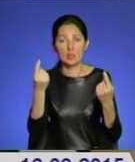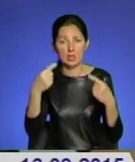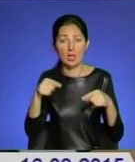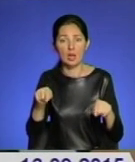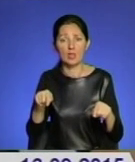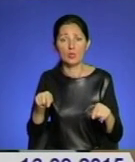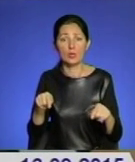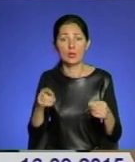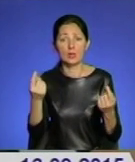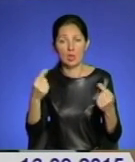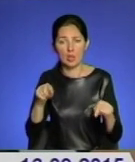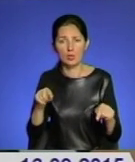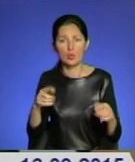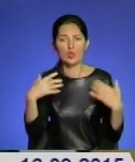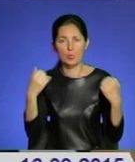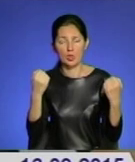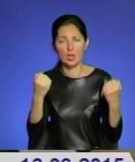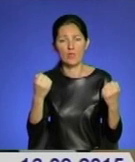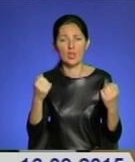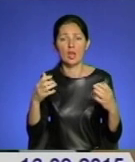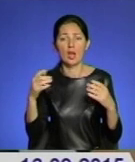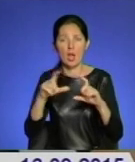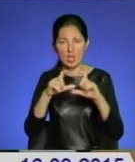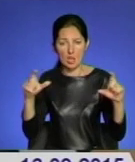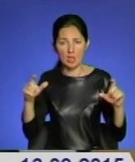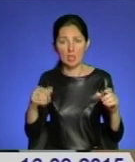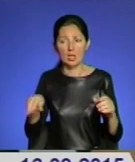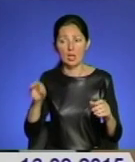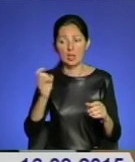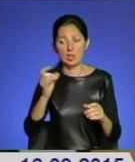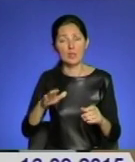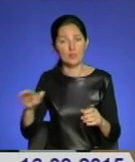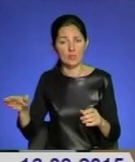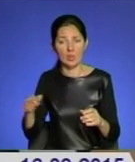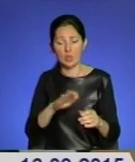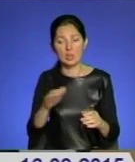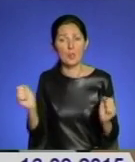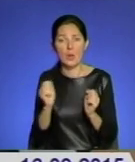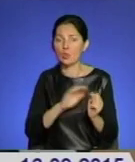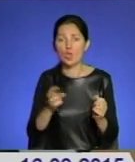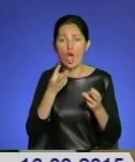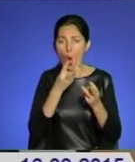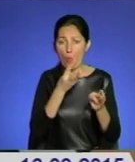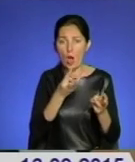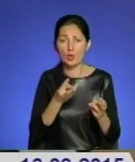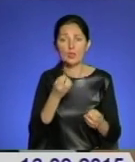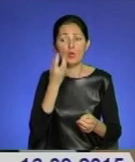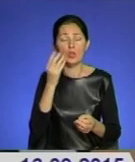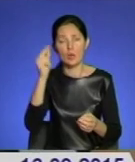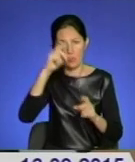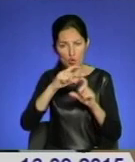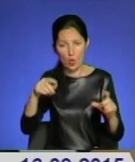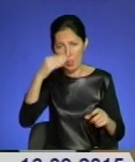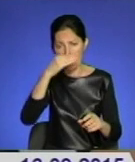деградують спортивні заклади, дошкільні заклади, діти мерзнуть, не опалюються. Коли в школах